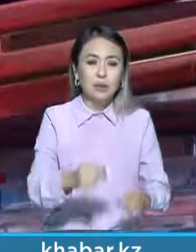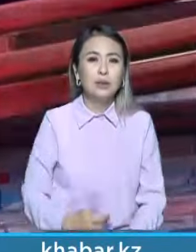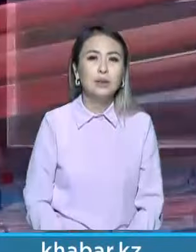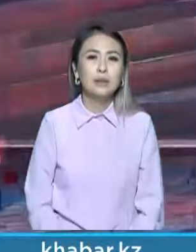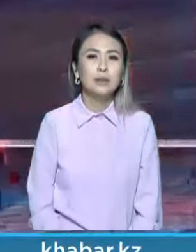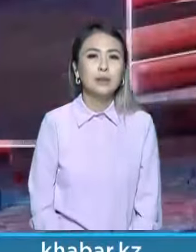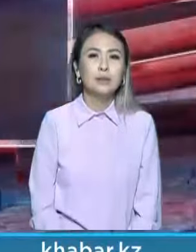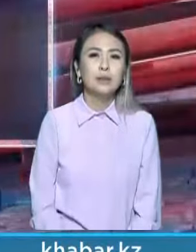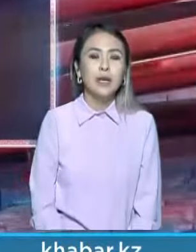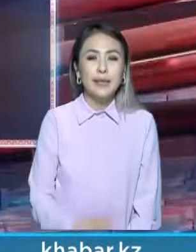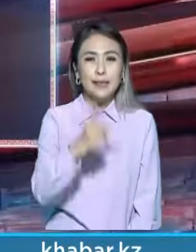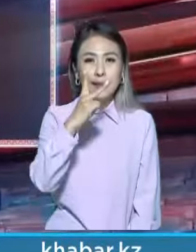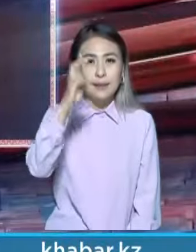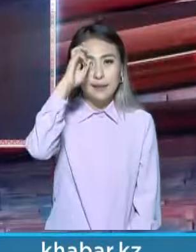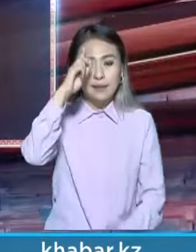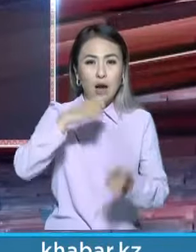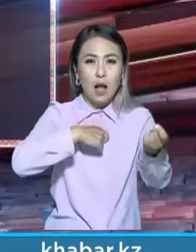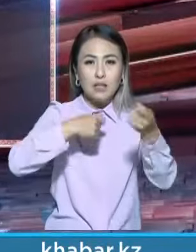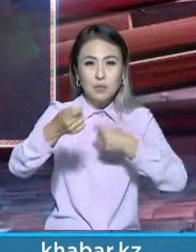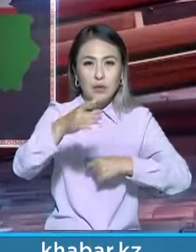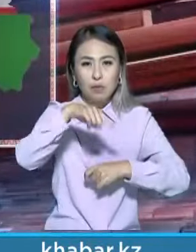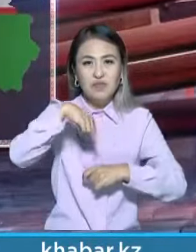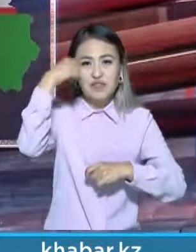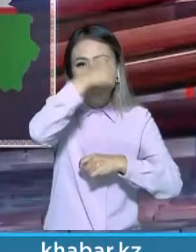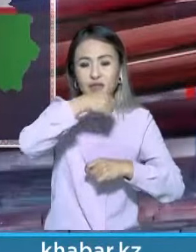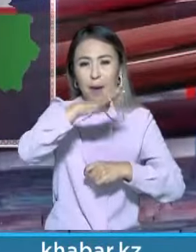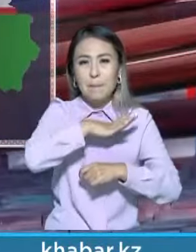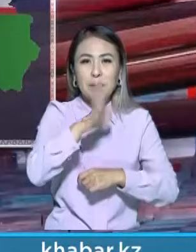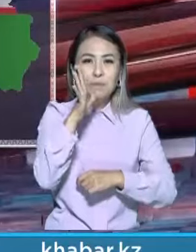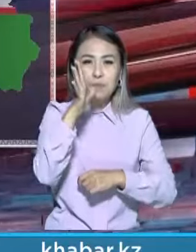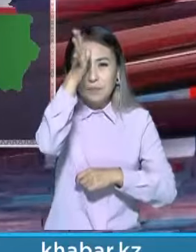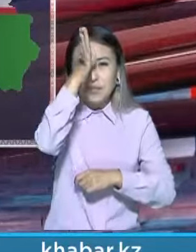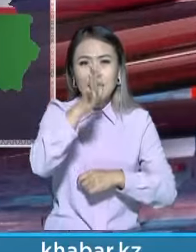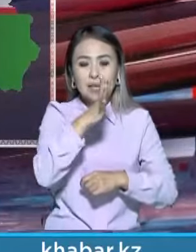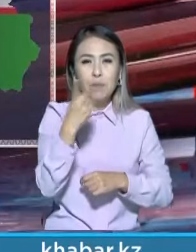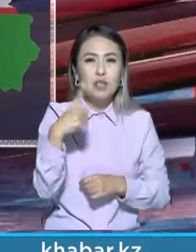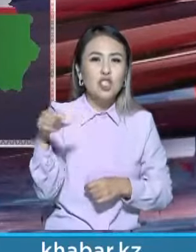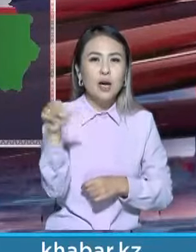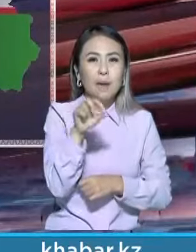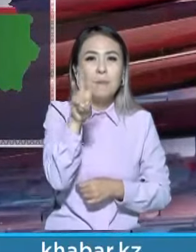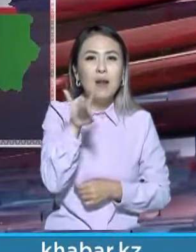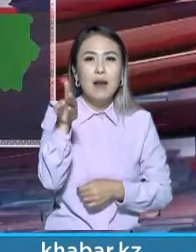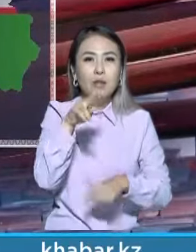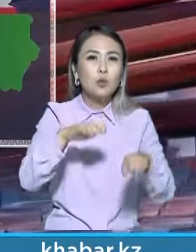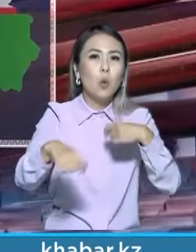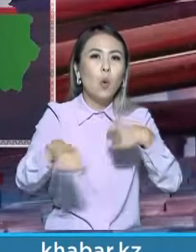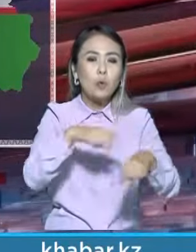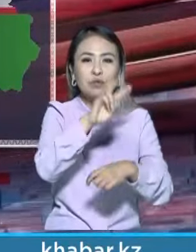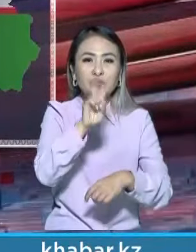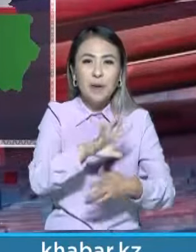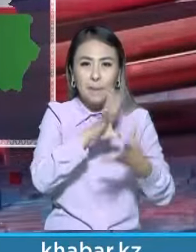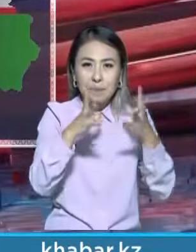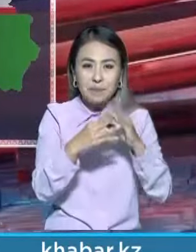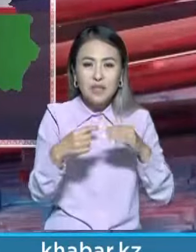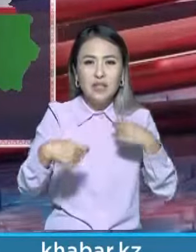бар. Екі елдің алыс-берісіне келсек, биыл жыл басынан бері тек 5 айда 1,5 миллиард доллардың саудасы жасалды. Өткен жылы жалпы